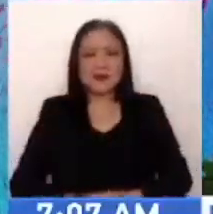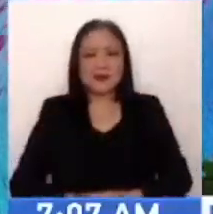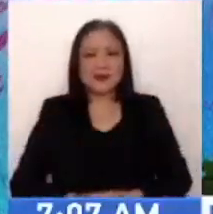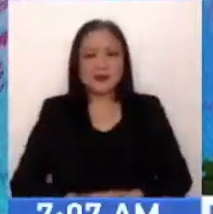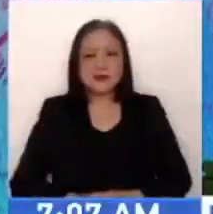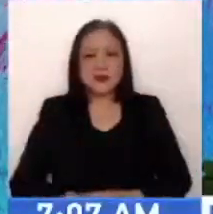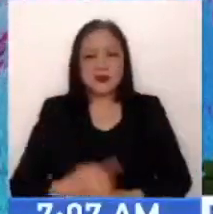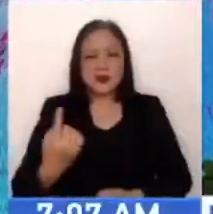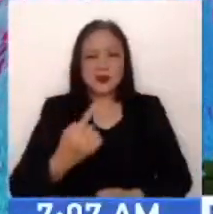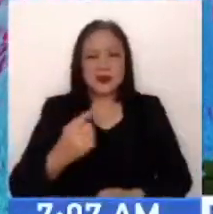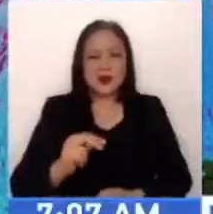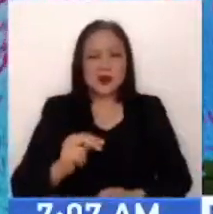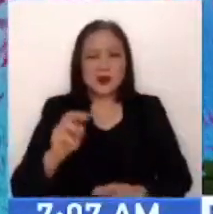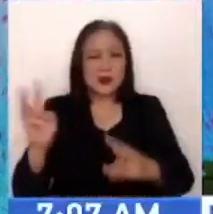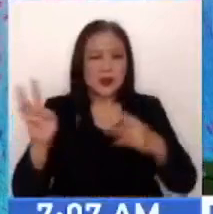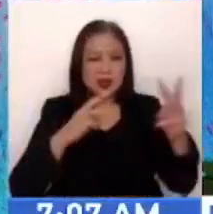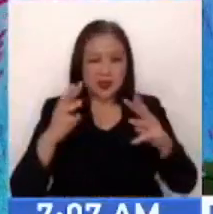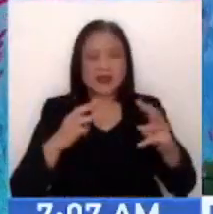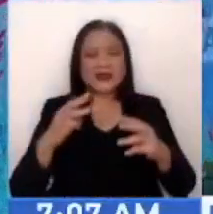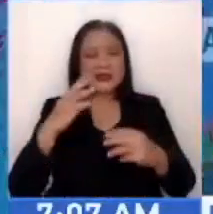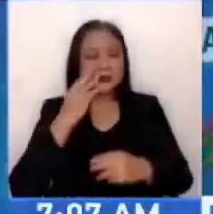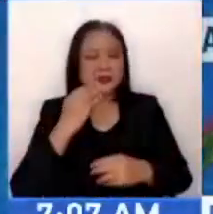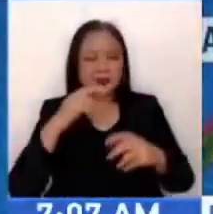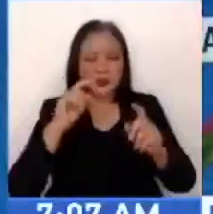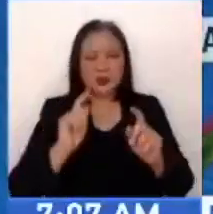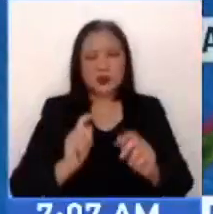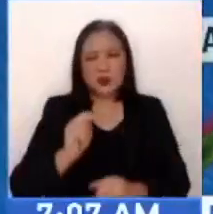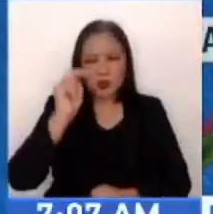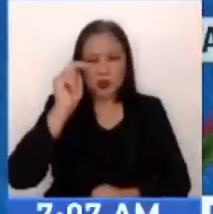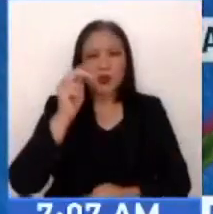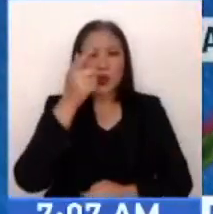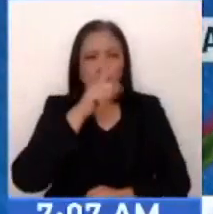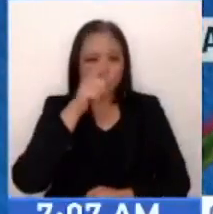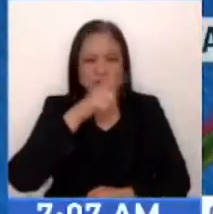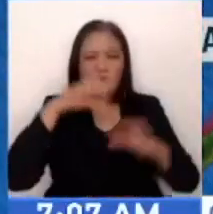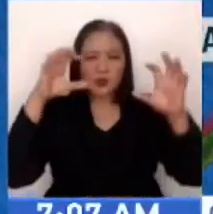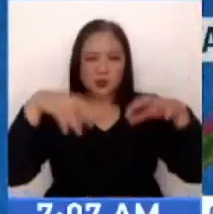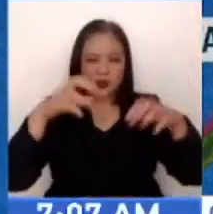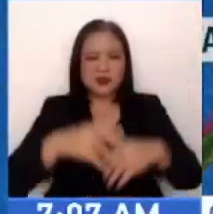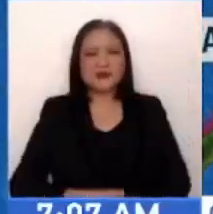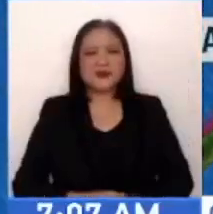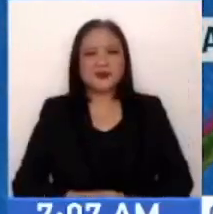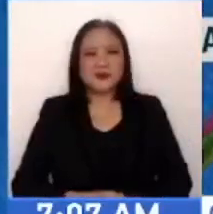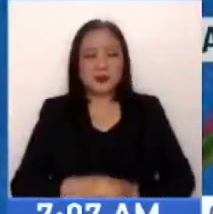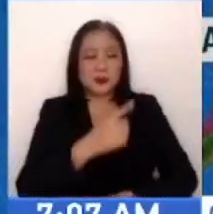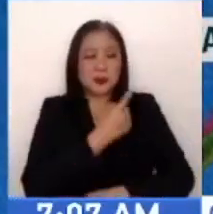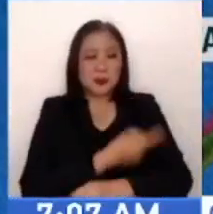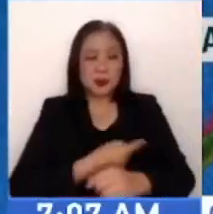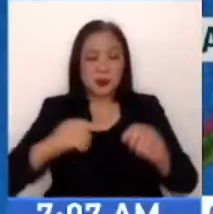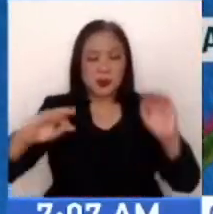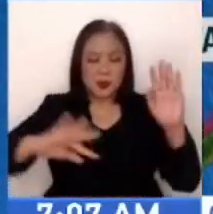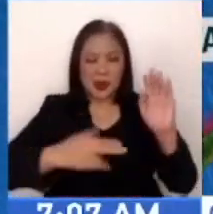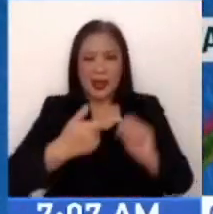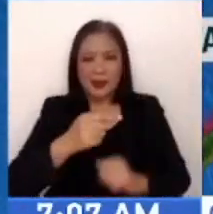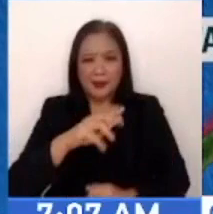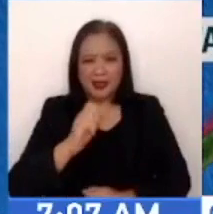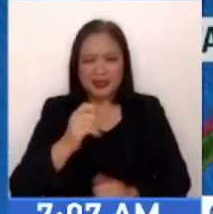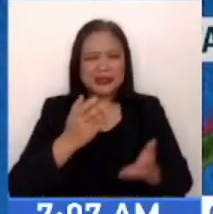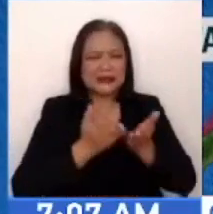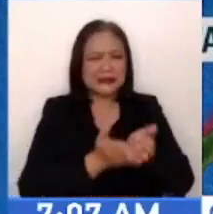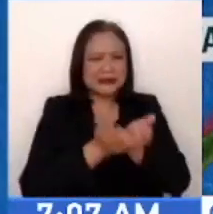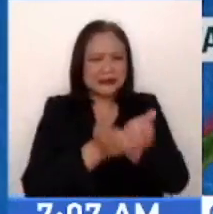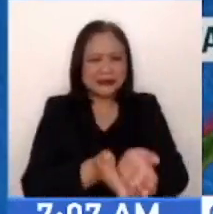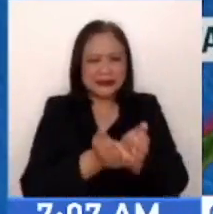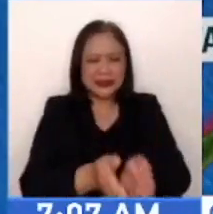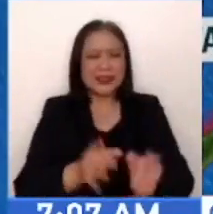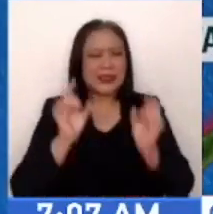posibleng makaranas ng mga pag-ulan. At dahil pa rin sa malakas na habagat, maalon ngayon at delikado sa mga maliliit na sasakyang pandagat ang pumalaot